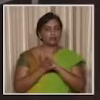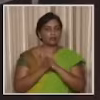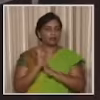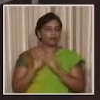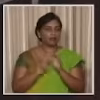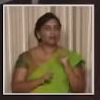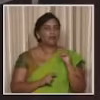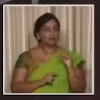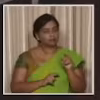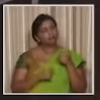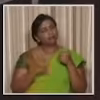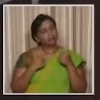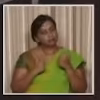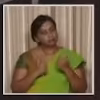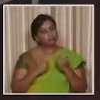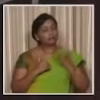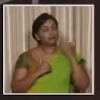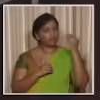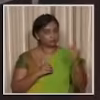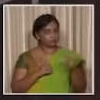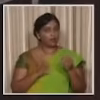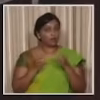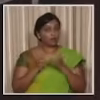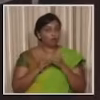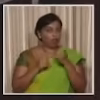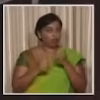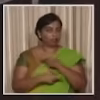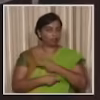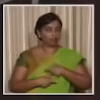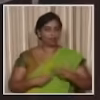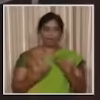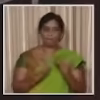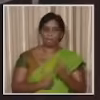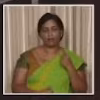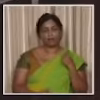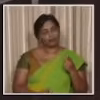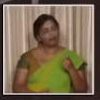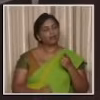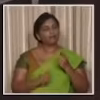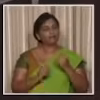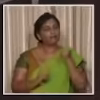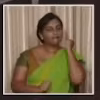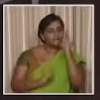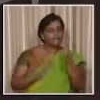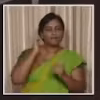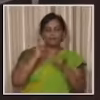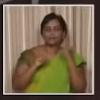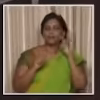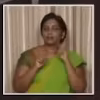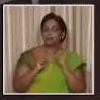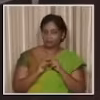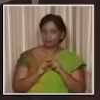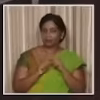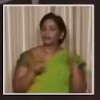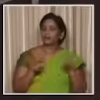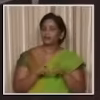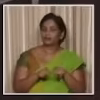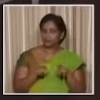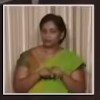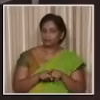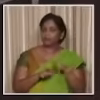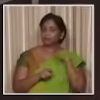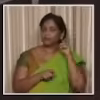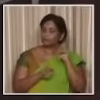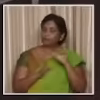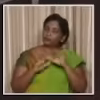මන්ත්‍රීතුමා. හොඳයි. අනාගතයේ පක්ෂයේ හොඳ තනතුරක් ඔබතුමාට හම්බ වෙයි. අනුණ්ඩ මඩ ගහන එක පිළිබඳව. ඉතින් ඒ නිසා